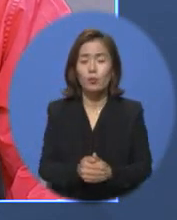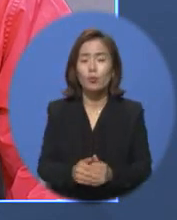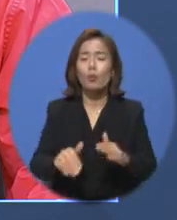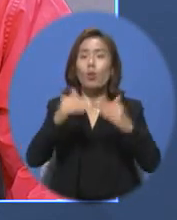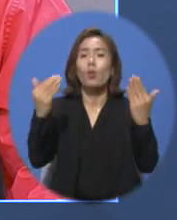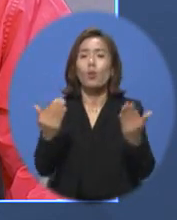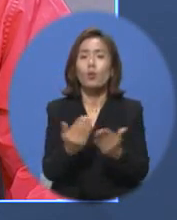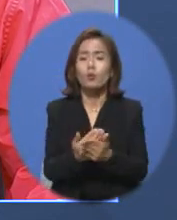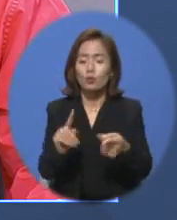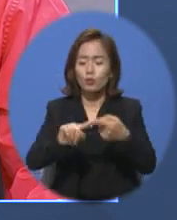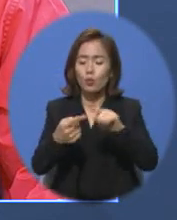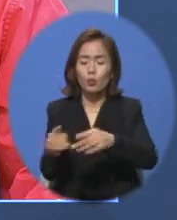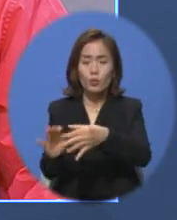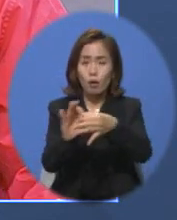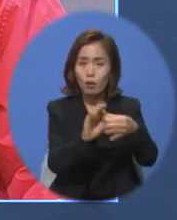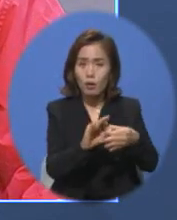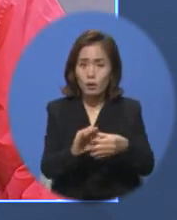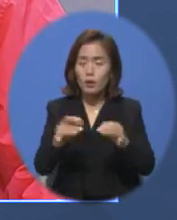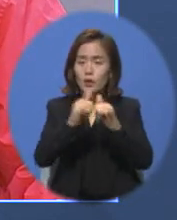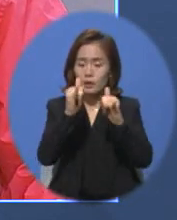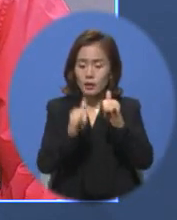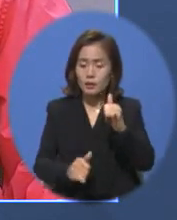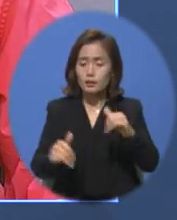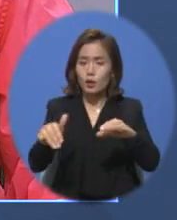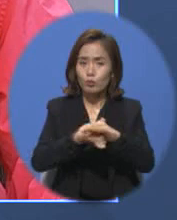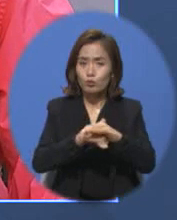학교현장학습을유치할수있는역사,문화,관광벨트를조성할수있습니다.